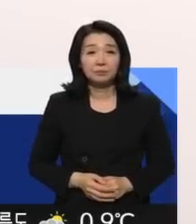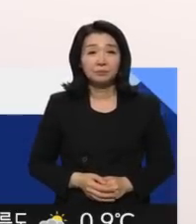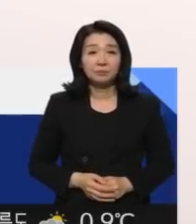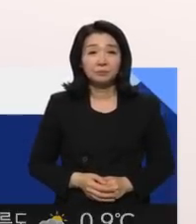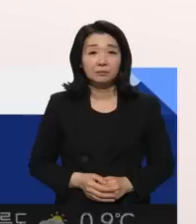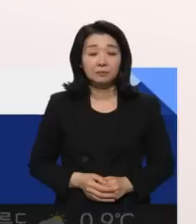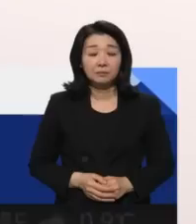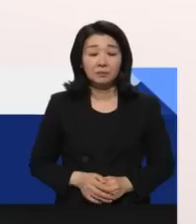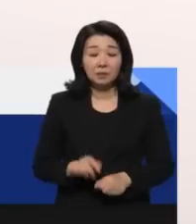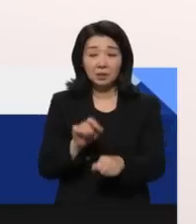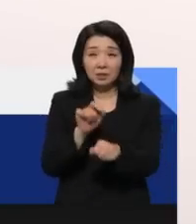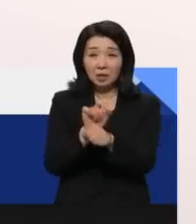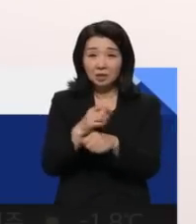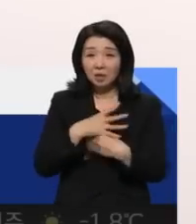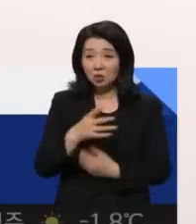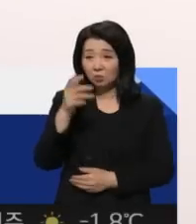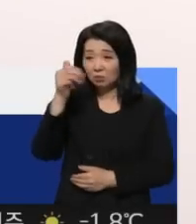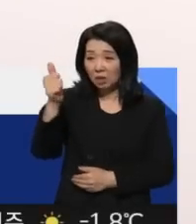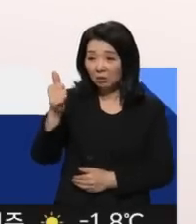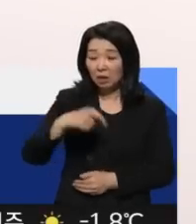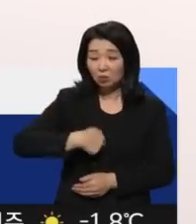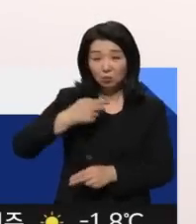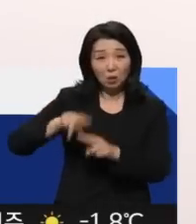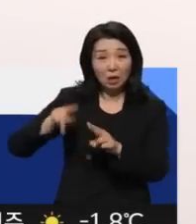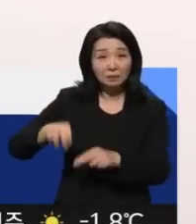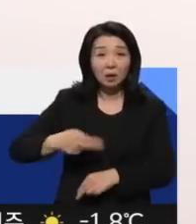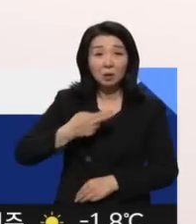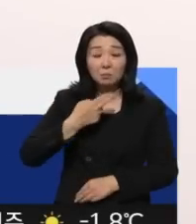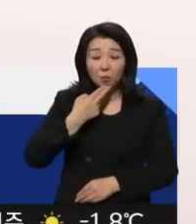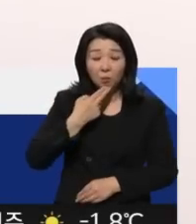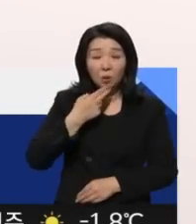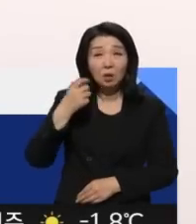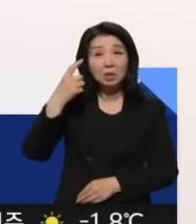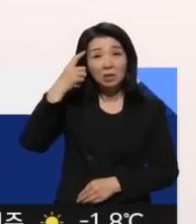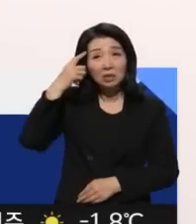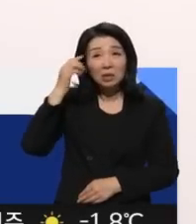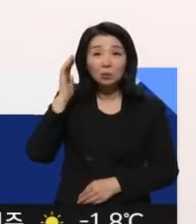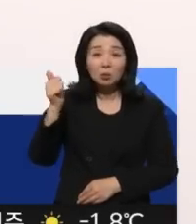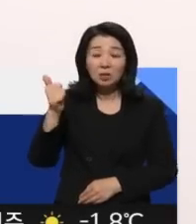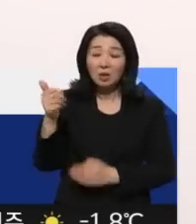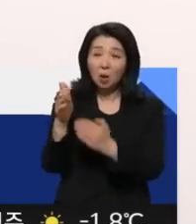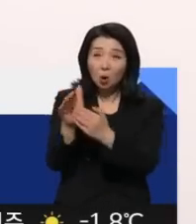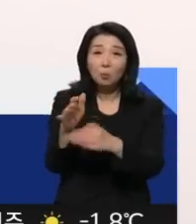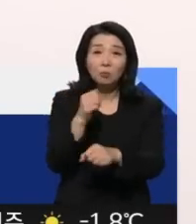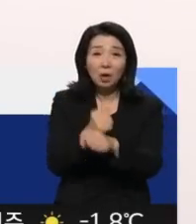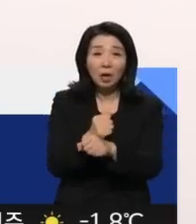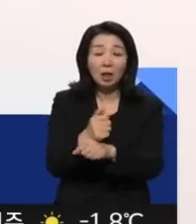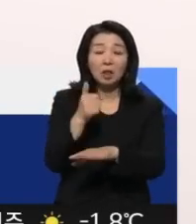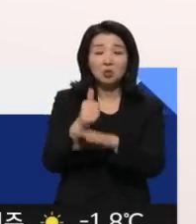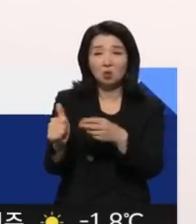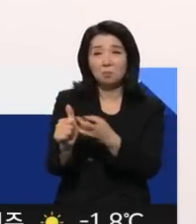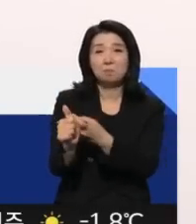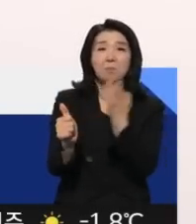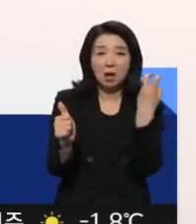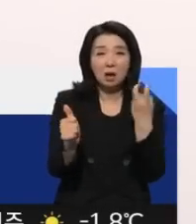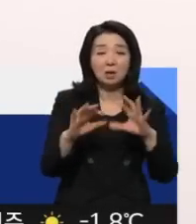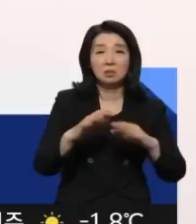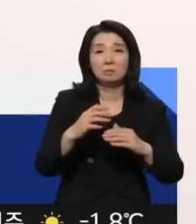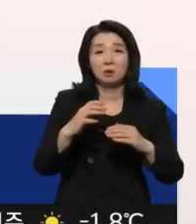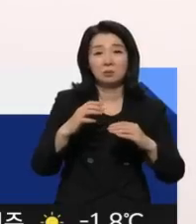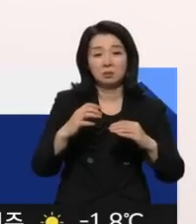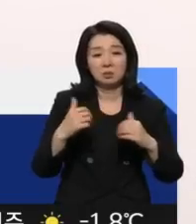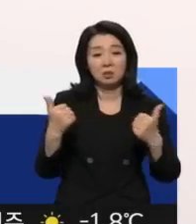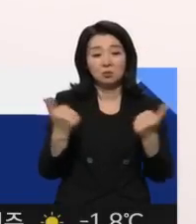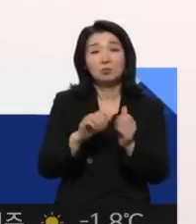자진 사퇴하지 않거나 대통령이 또다시 거부한다면 탄핵 소추안을 발의해서 이번 정기국회